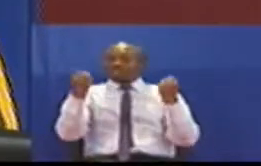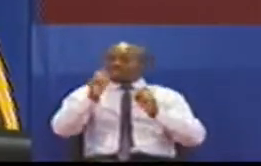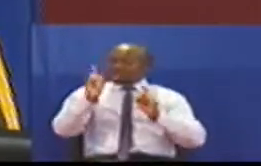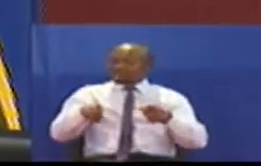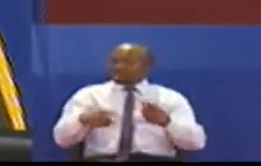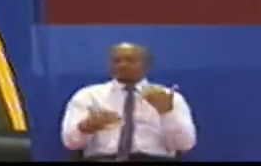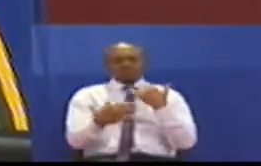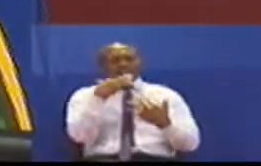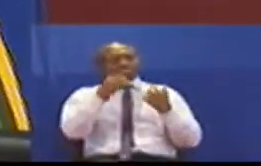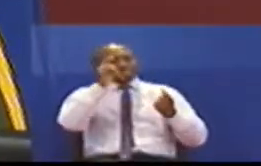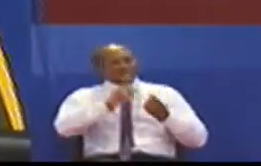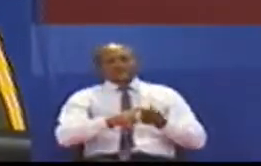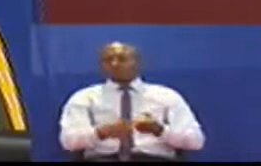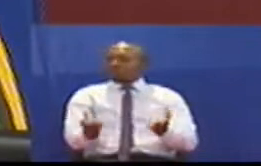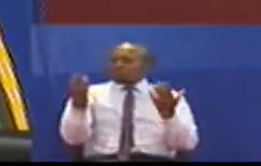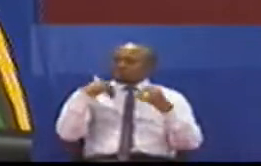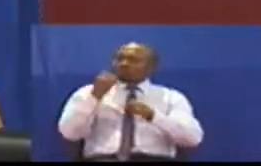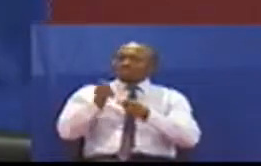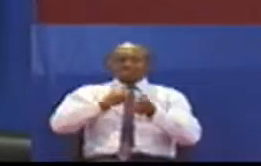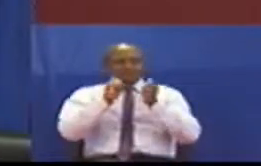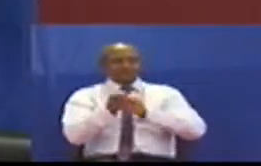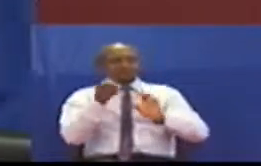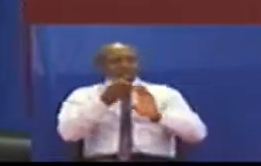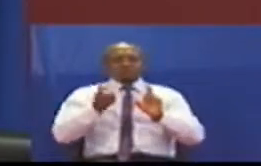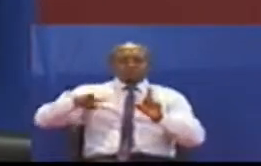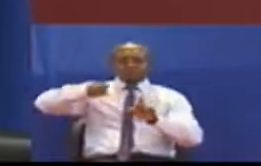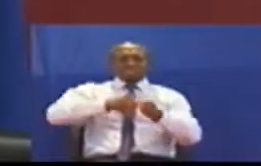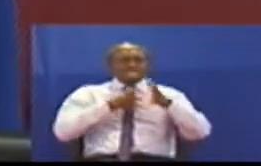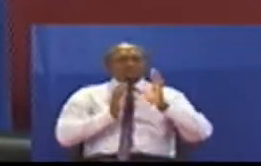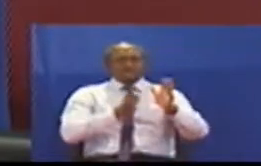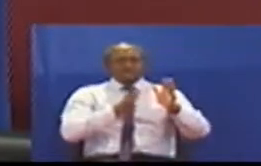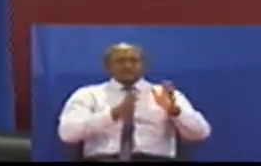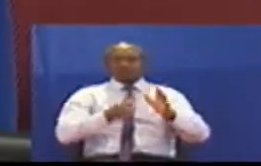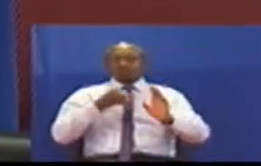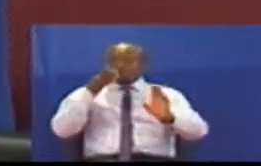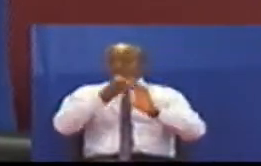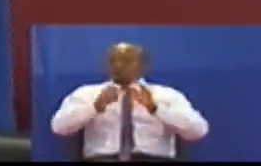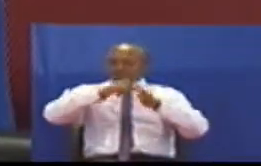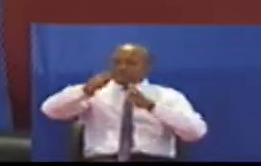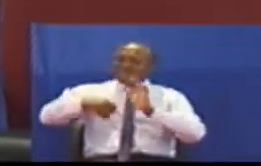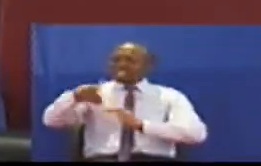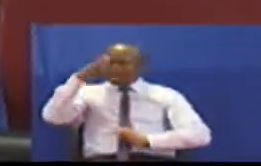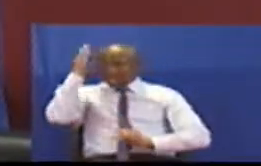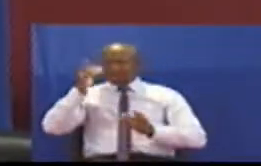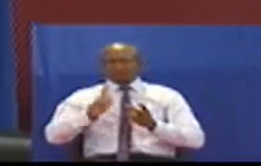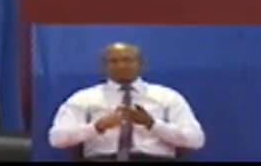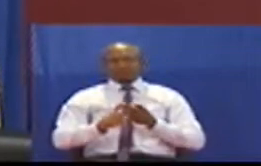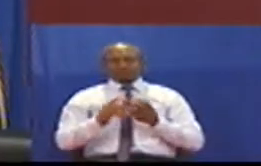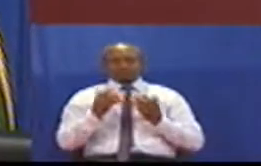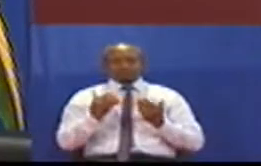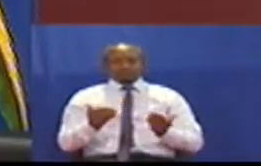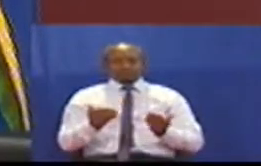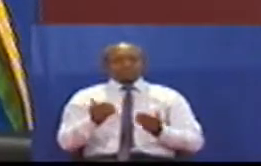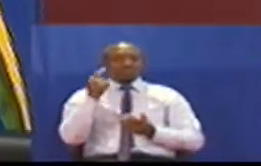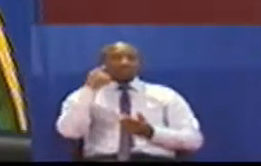kuna kama badiliko fulani kufanya ili kuspeed up kwa miradi ya serikali, kwa vitu vya serikali.